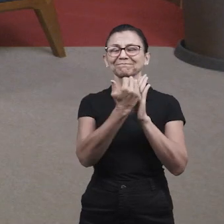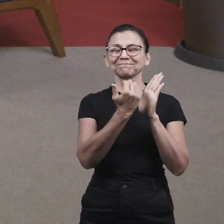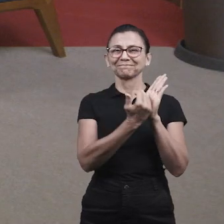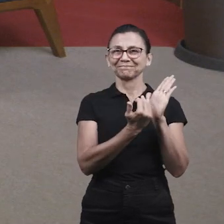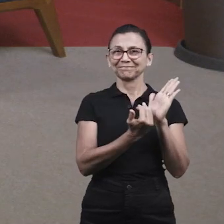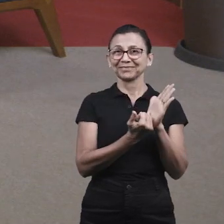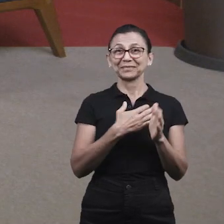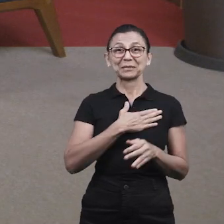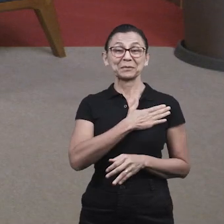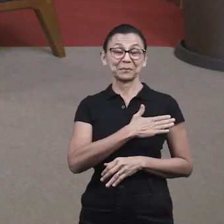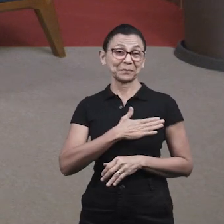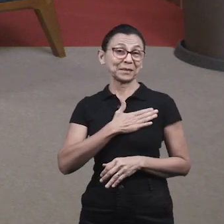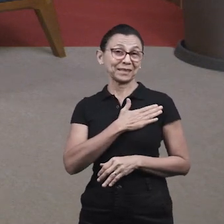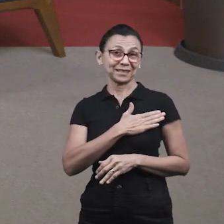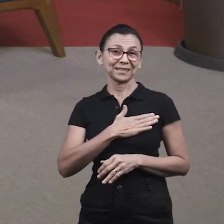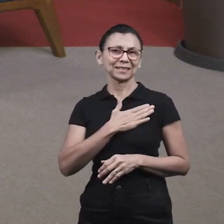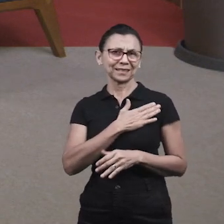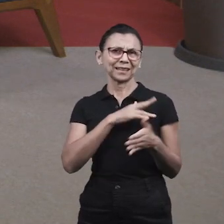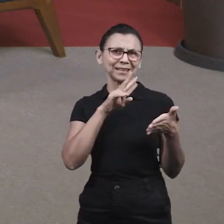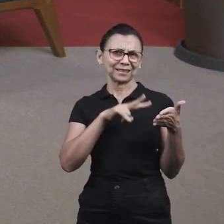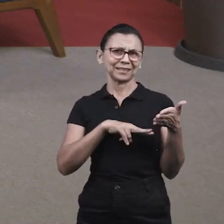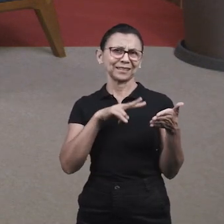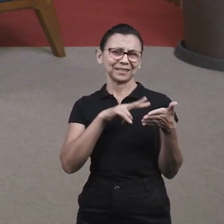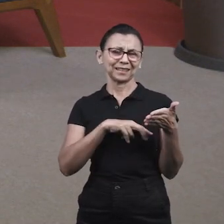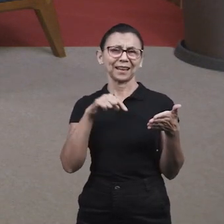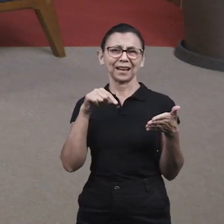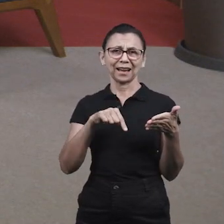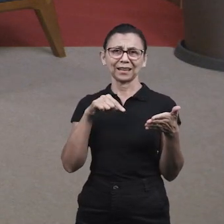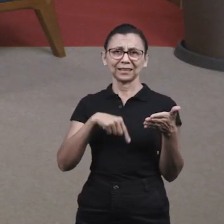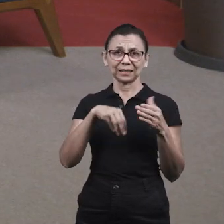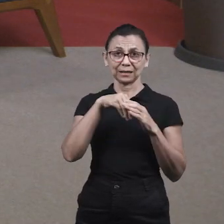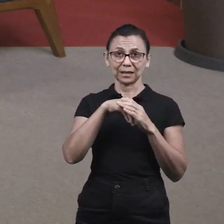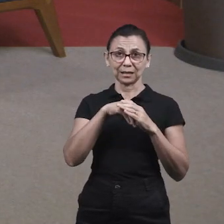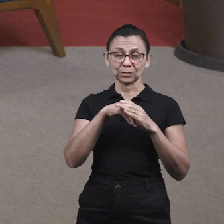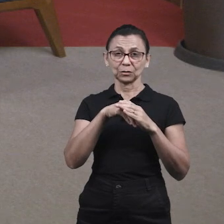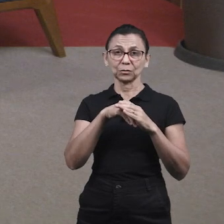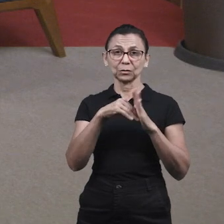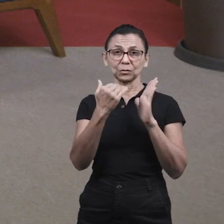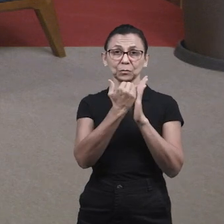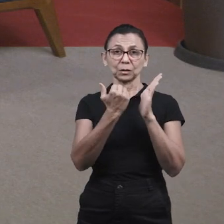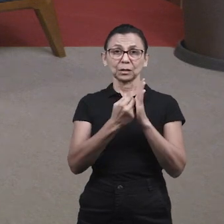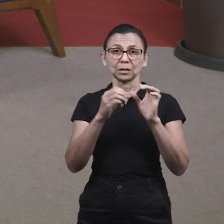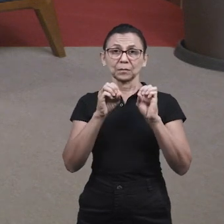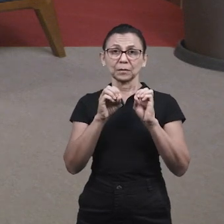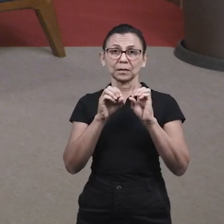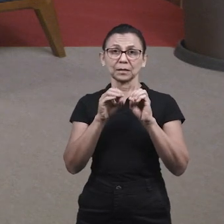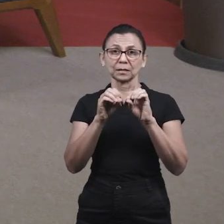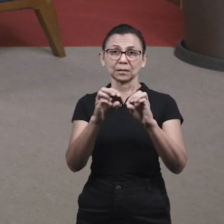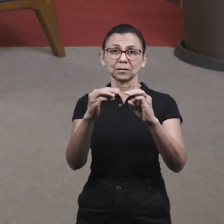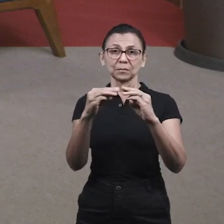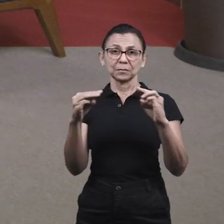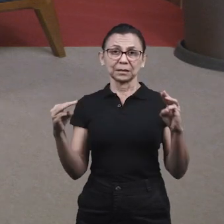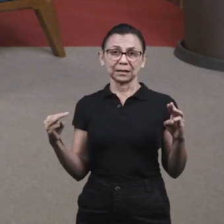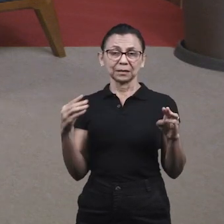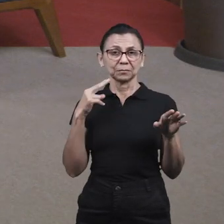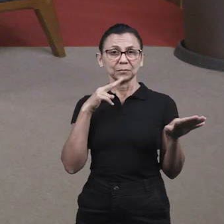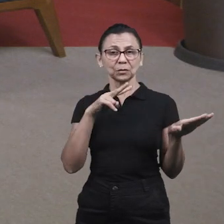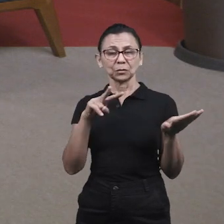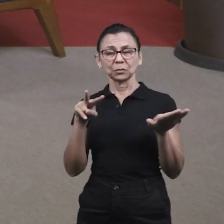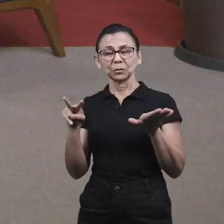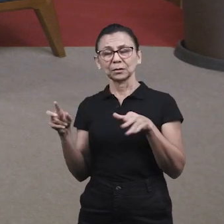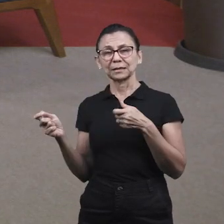code et vous allez être redirigé vers un message WhatsApp et vous pouvez envoyer votre contribution, votre commentaire à propos de la